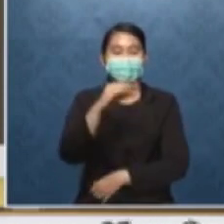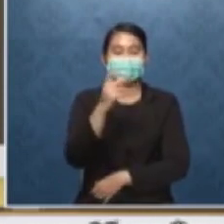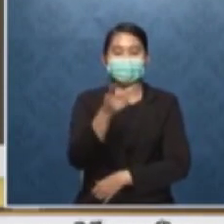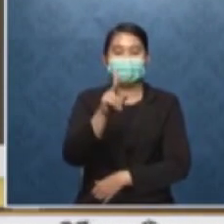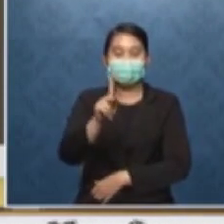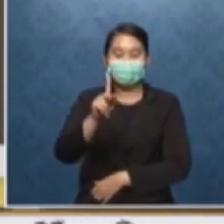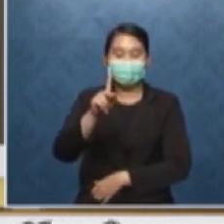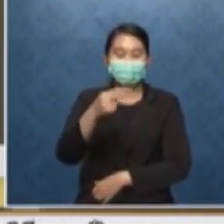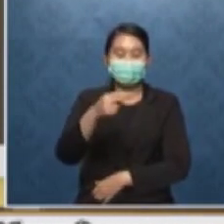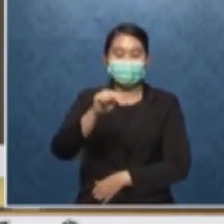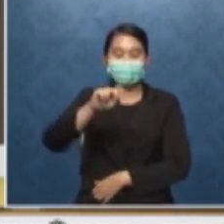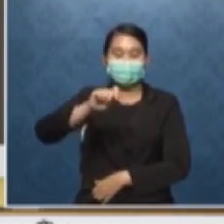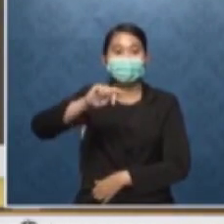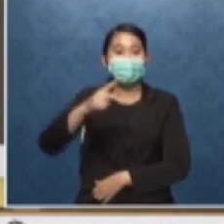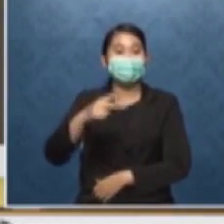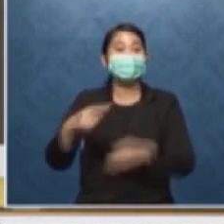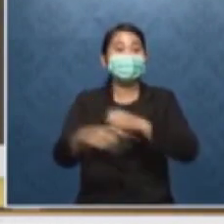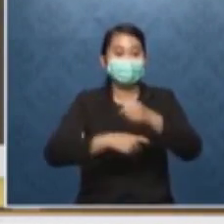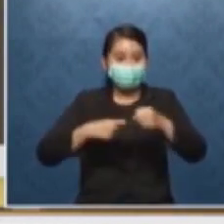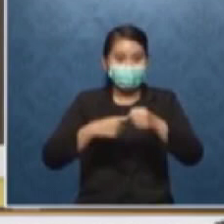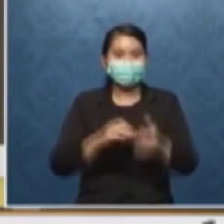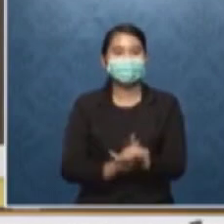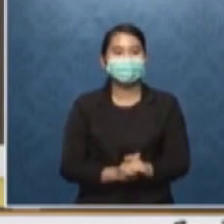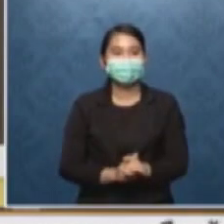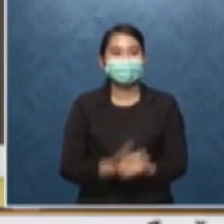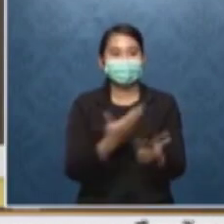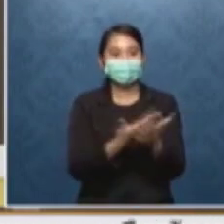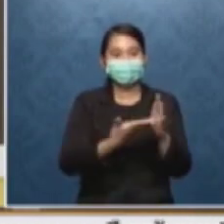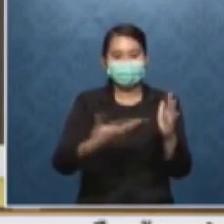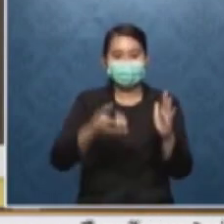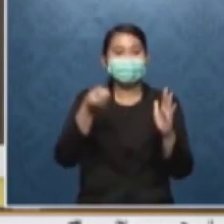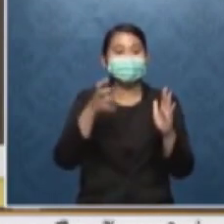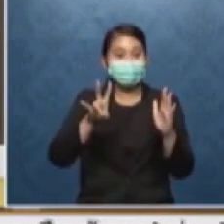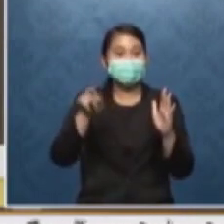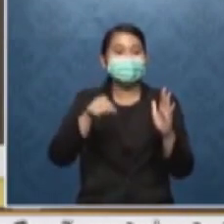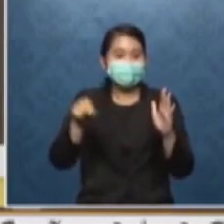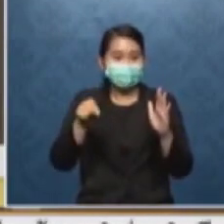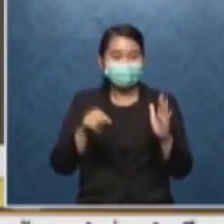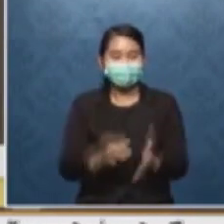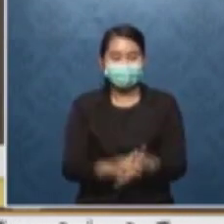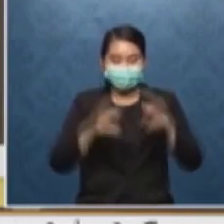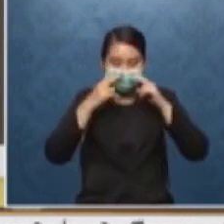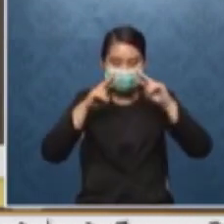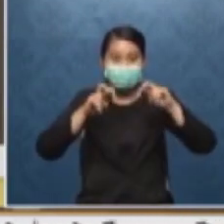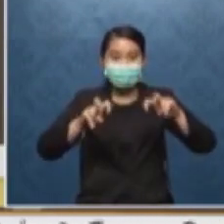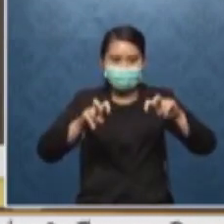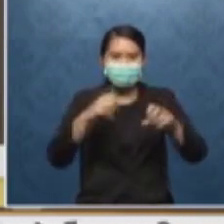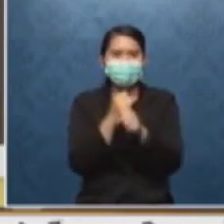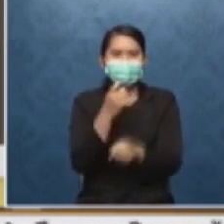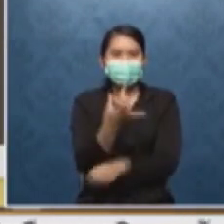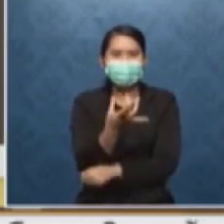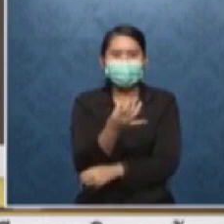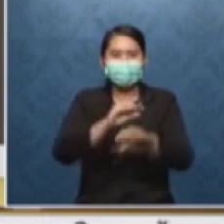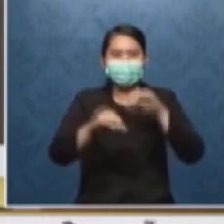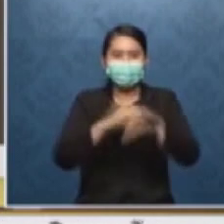งบประมาณสี่พันกว่าล้านบาทเบิกจ่ายไปได้ 17%เข้าไปดูโครงการภายในครับทำอะไรกันบ้าง